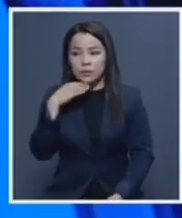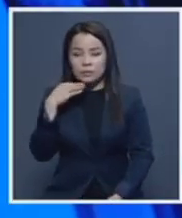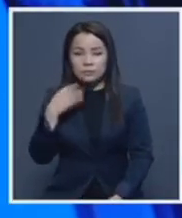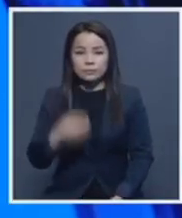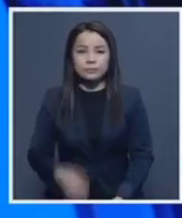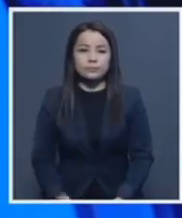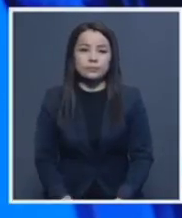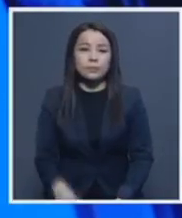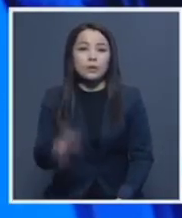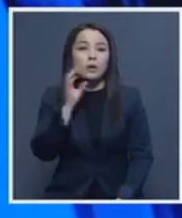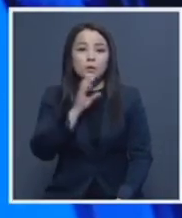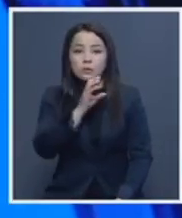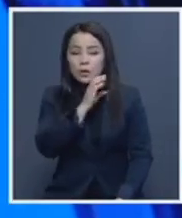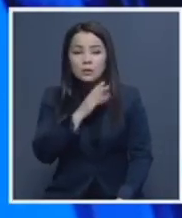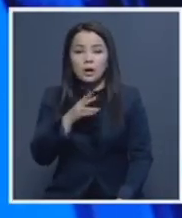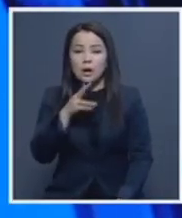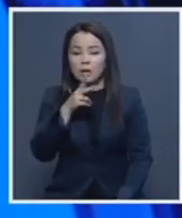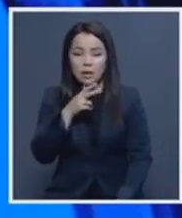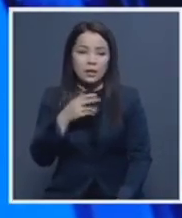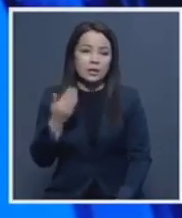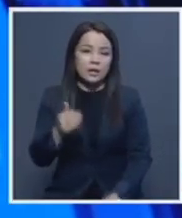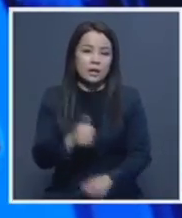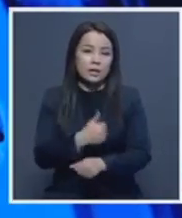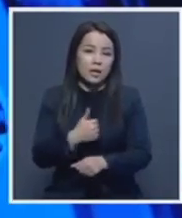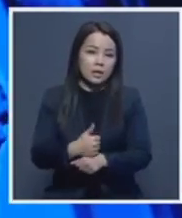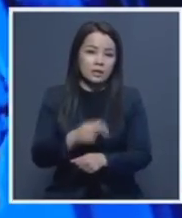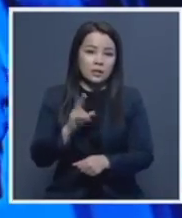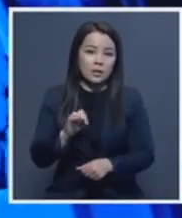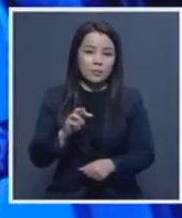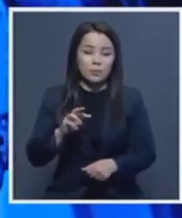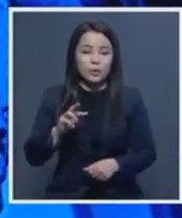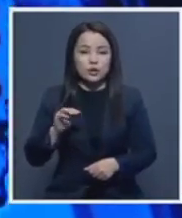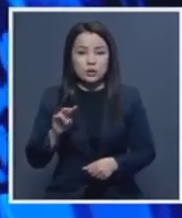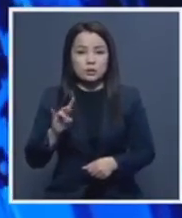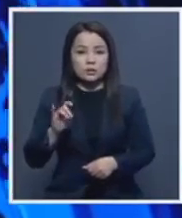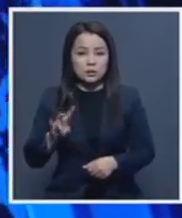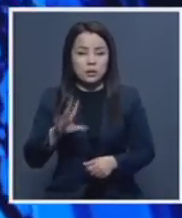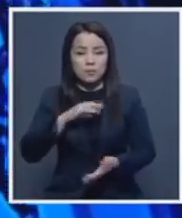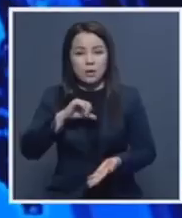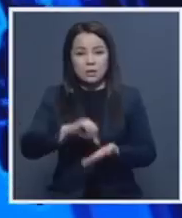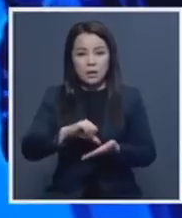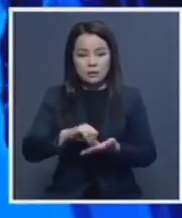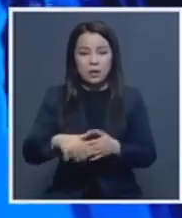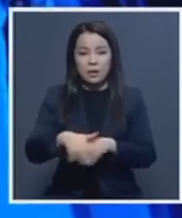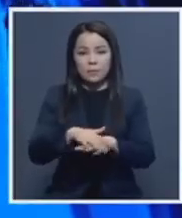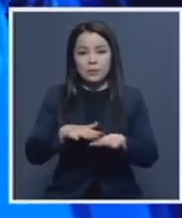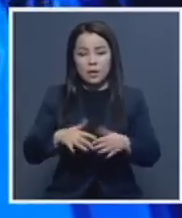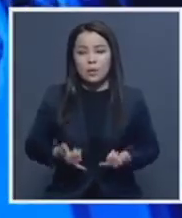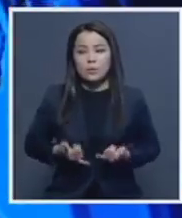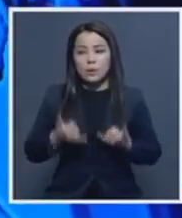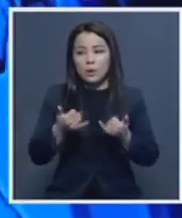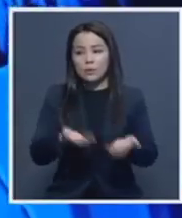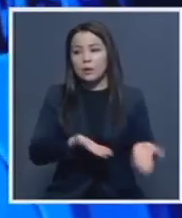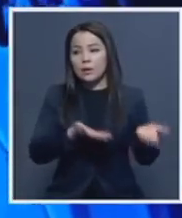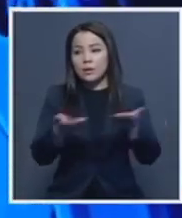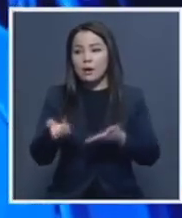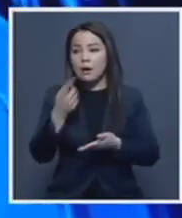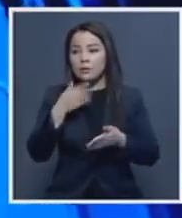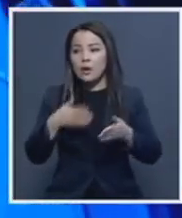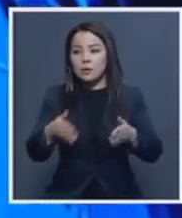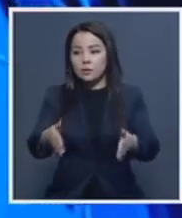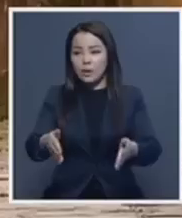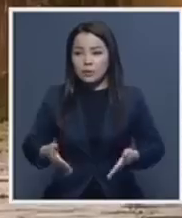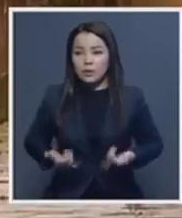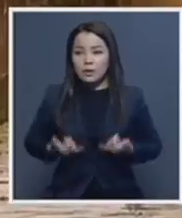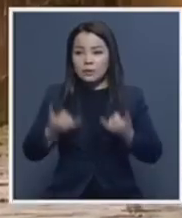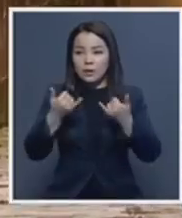Солтүстік Корея лидері Ким Чен Ын бүгін Вьетнамға жетті. Мәртебелі мейманды қабылдаушы елдің жоғары лауазымды тұлғалары қызыл кілем төсеп салтанатты